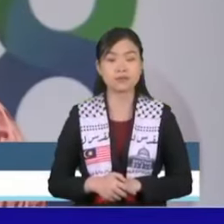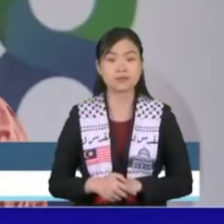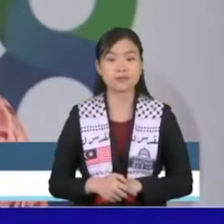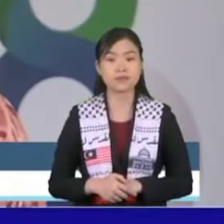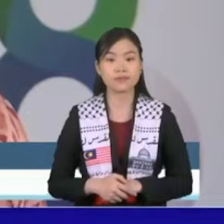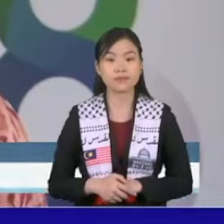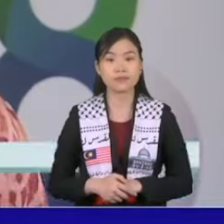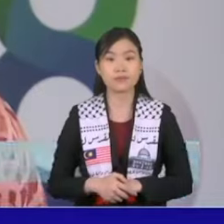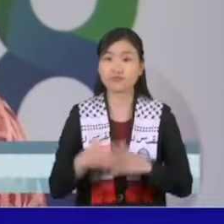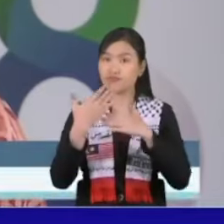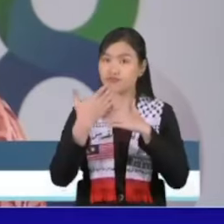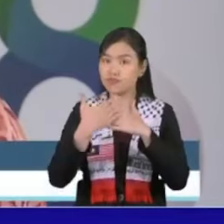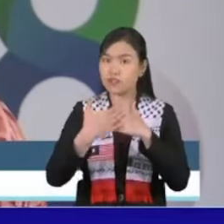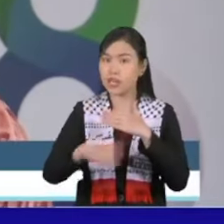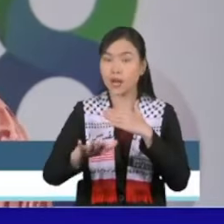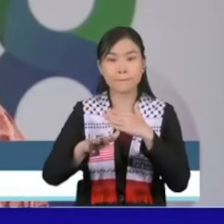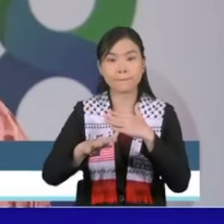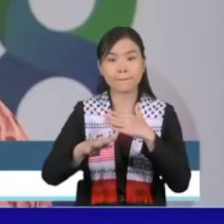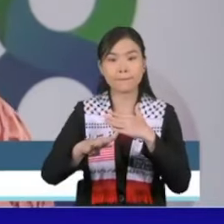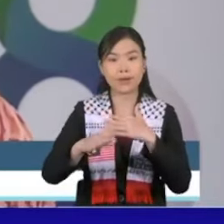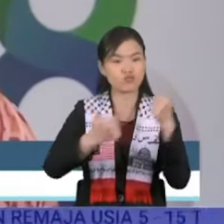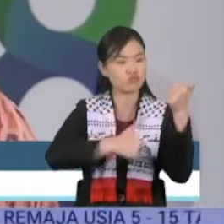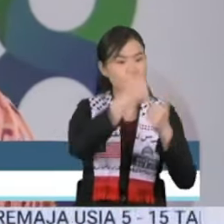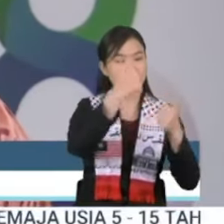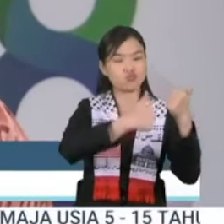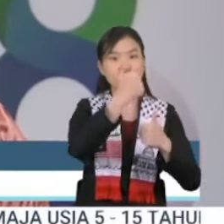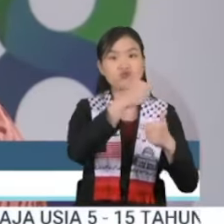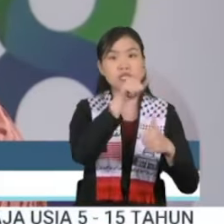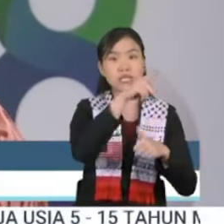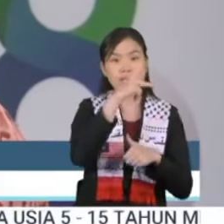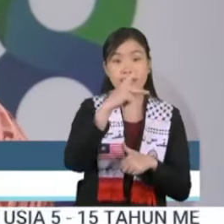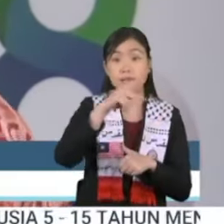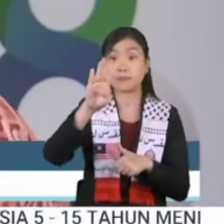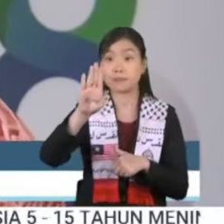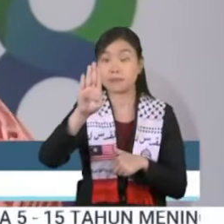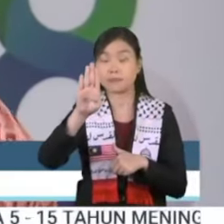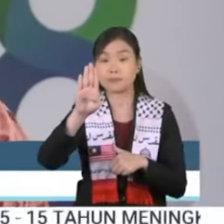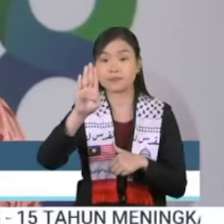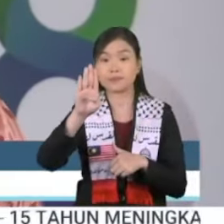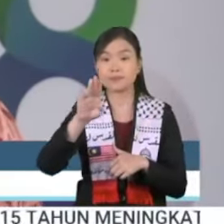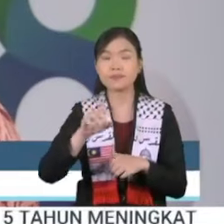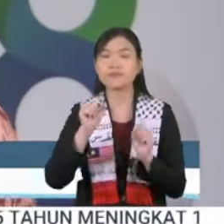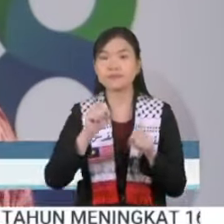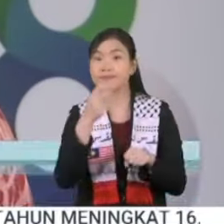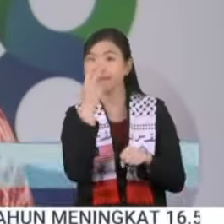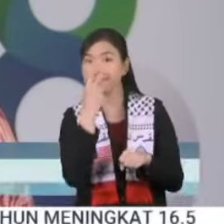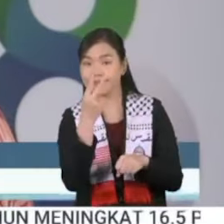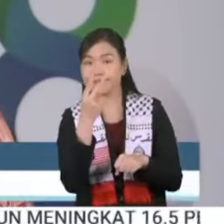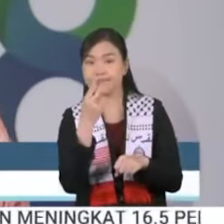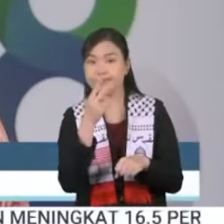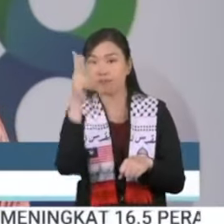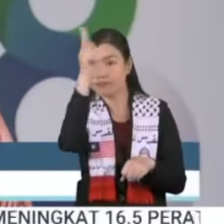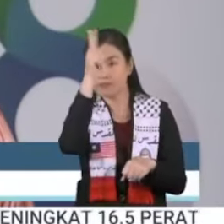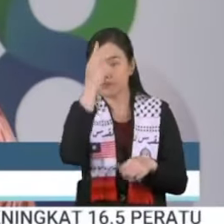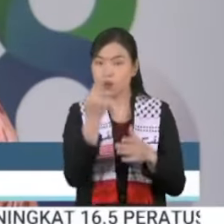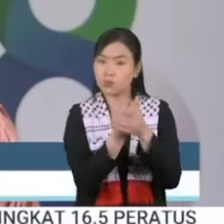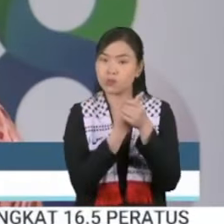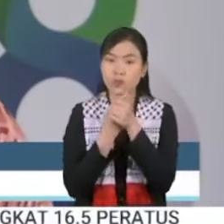Selepas kemenangan PRK di Kuala Kubu Baru, yang mana kita lihat komponen kerajaan parti